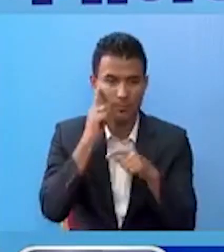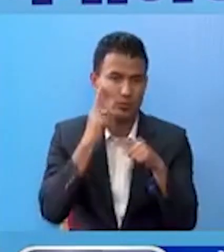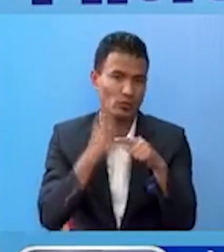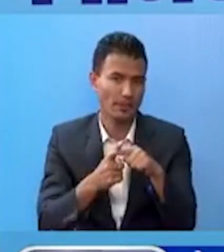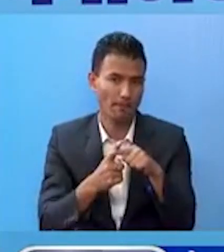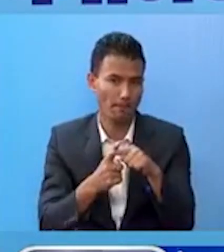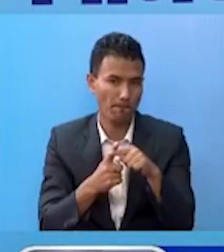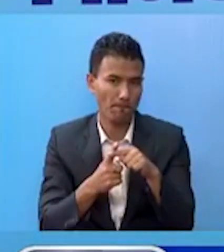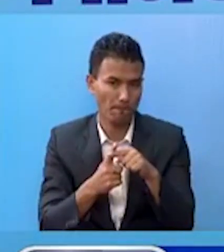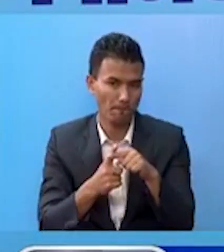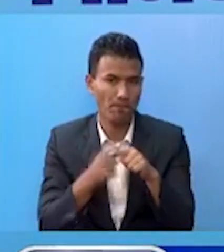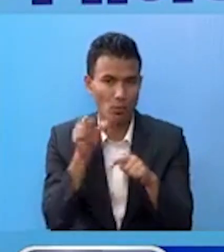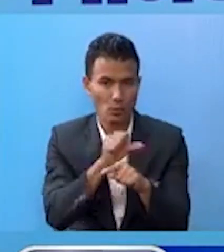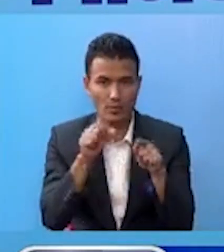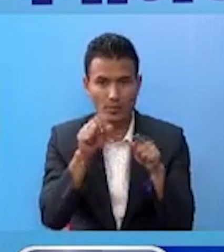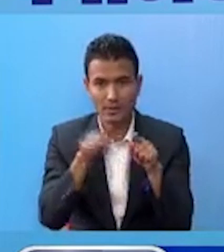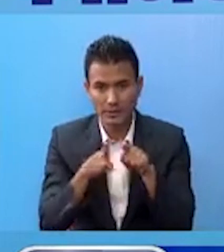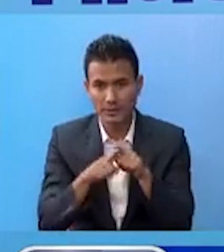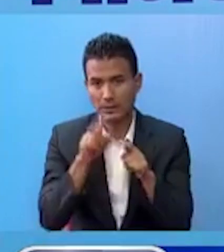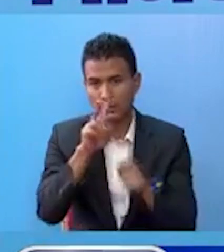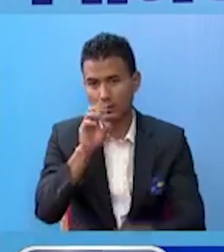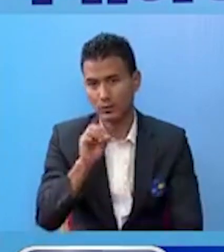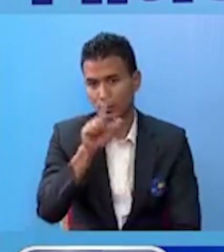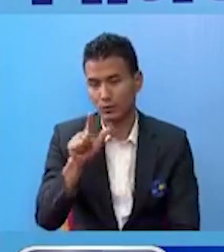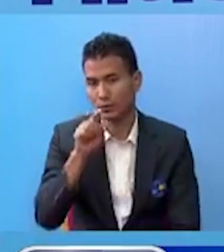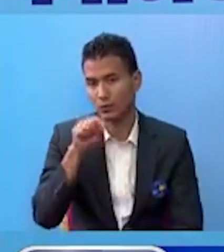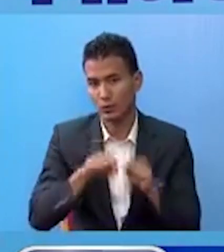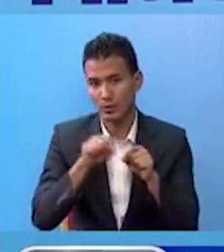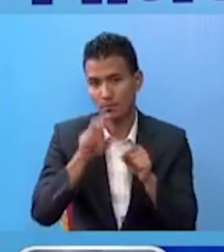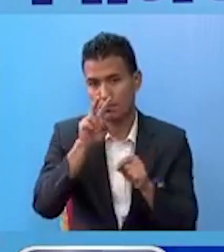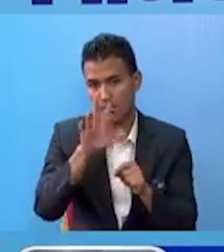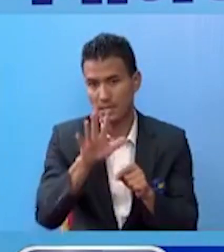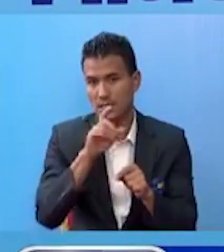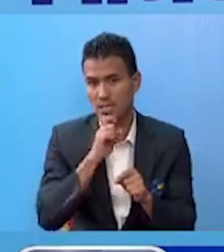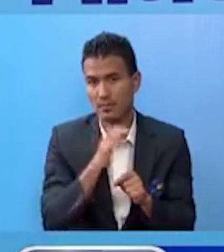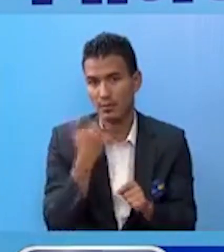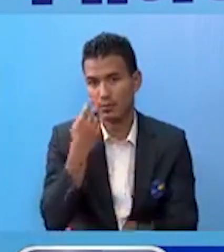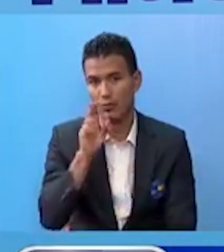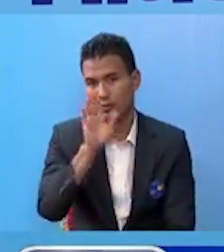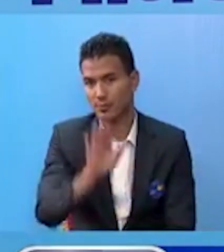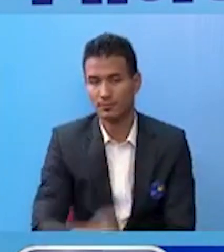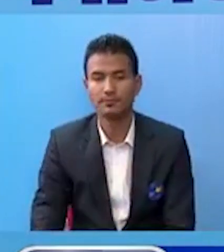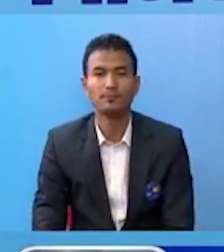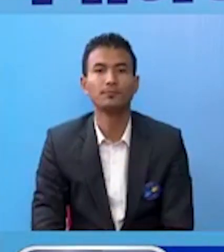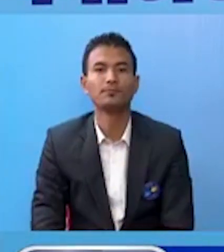पोजिटिभ पुष्टि भएको। उहाँको मिति 2077 आषाढ 25 गते निधन भएको छ।